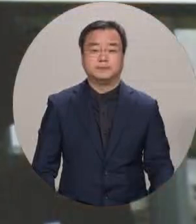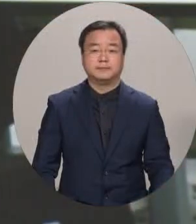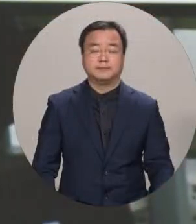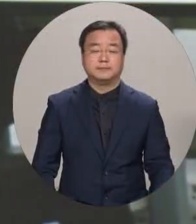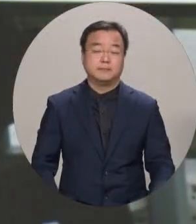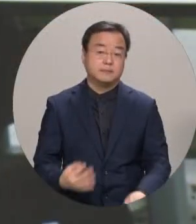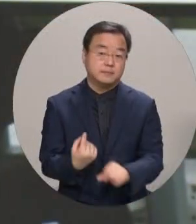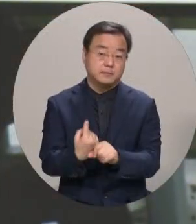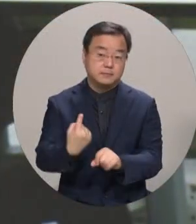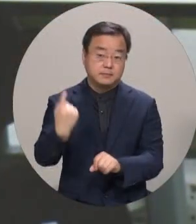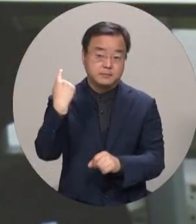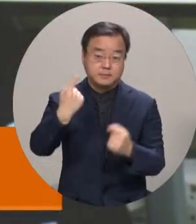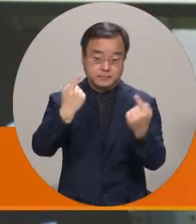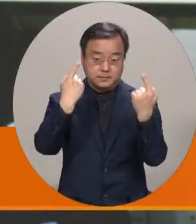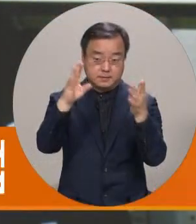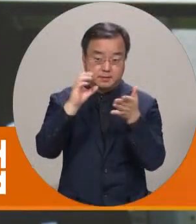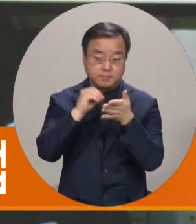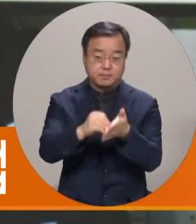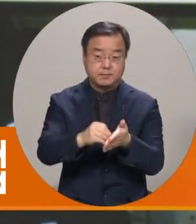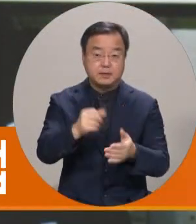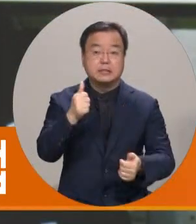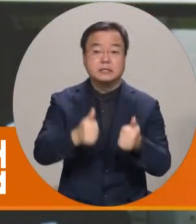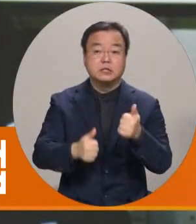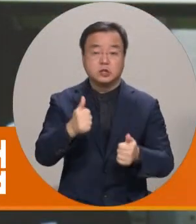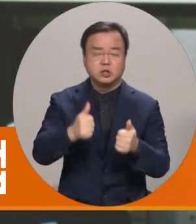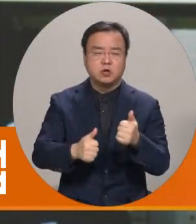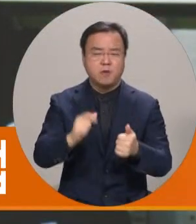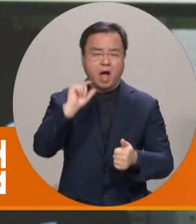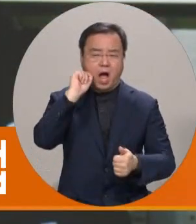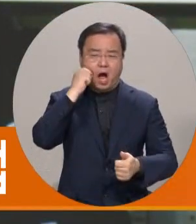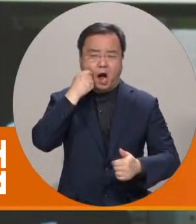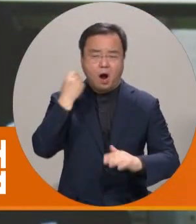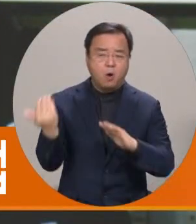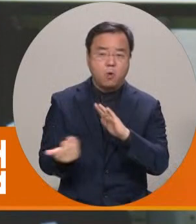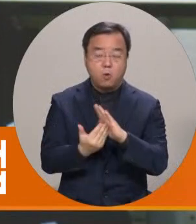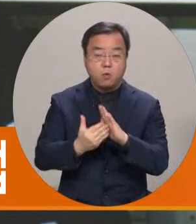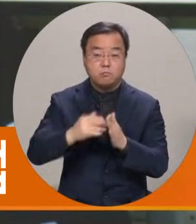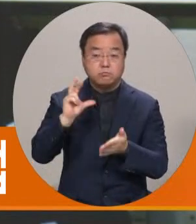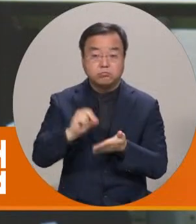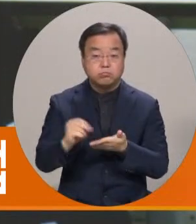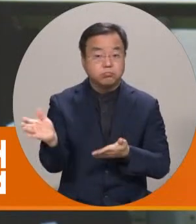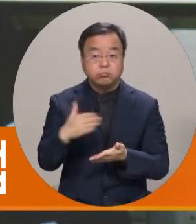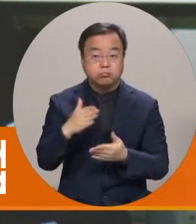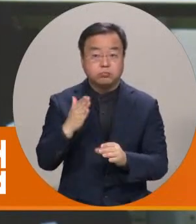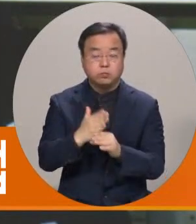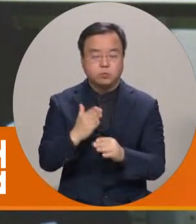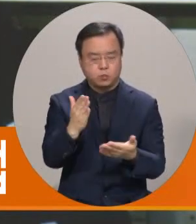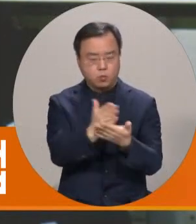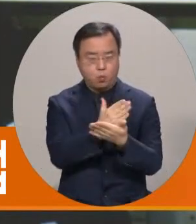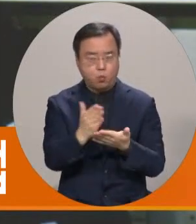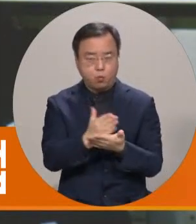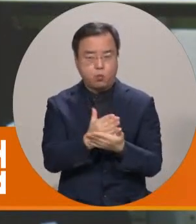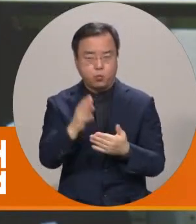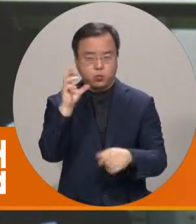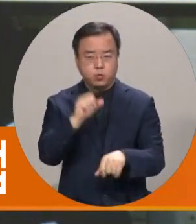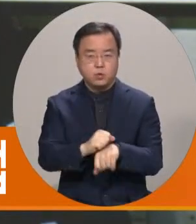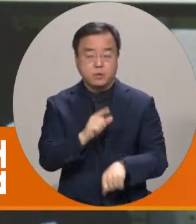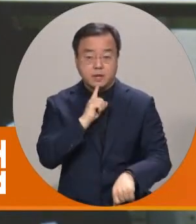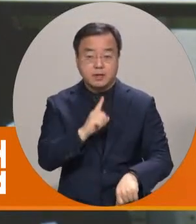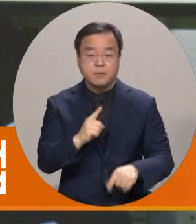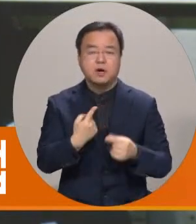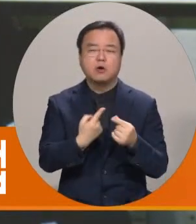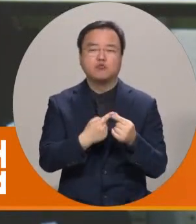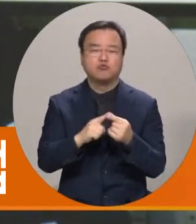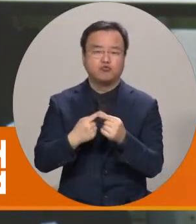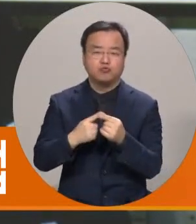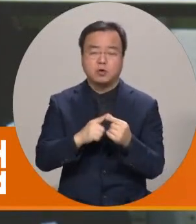지난해 치러진 대학 수학 능력 시험은 킬러 문항 없이도 변별력을 갖췄다는 평가가 많았죠 특히 국어